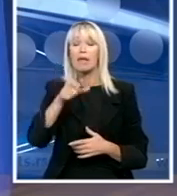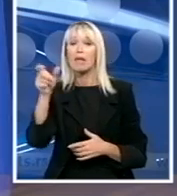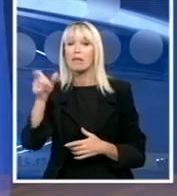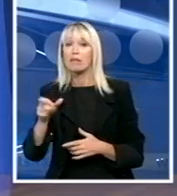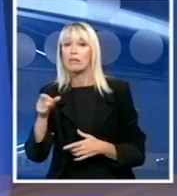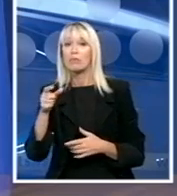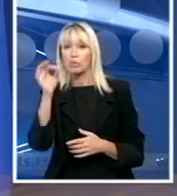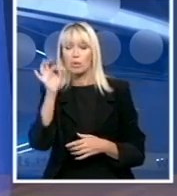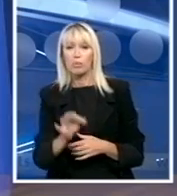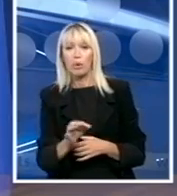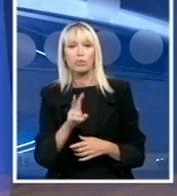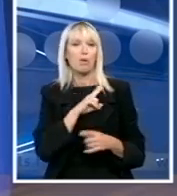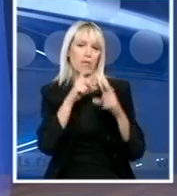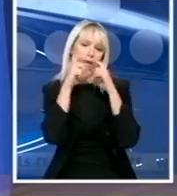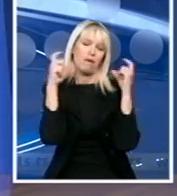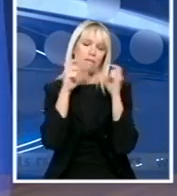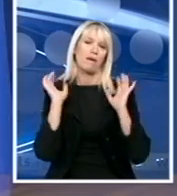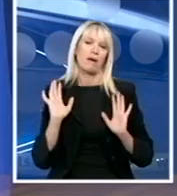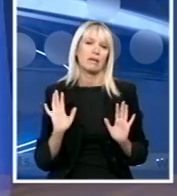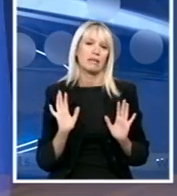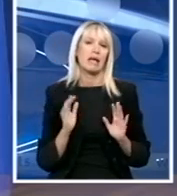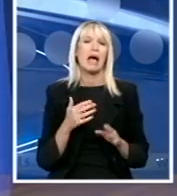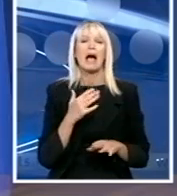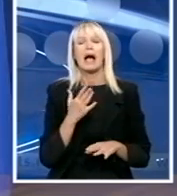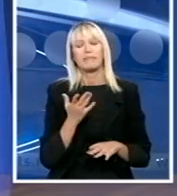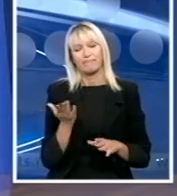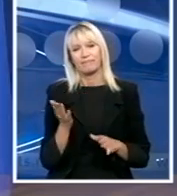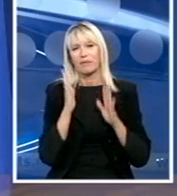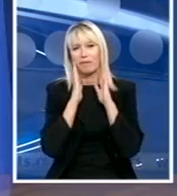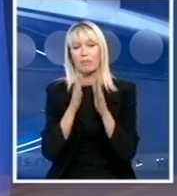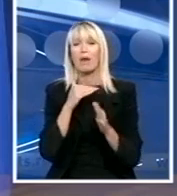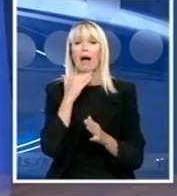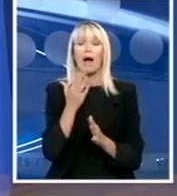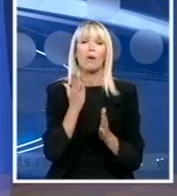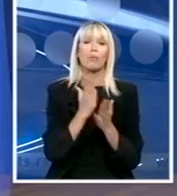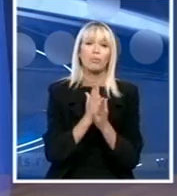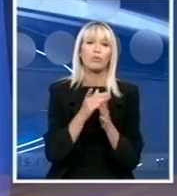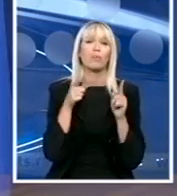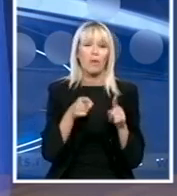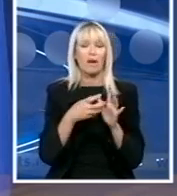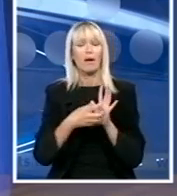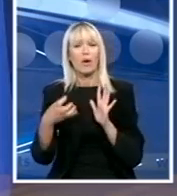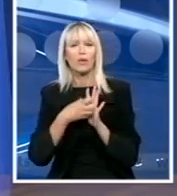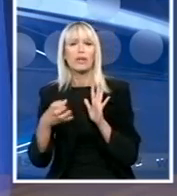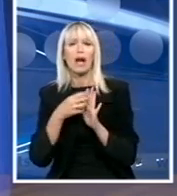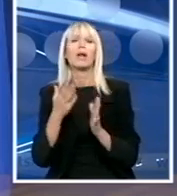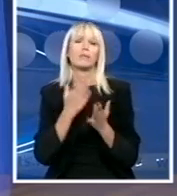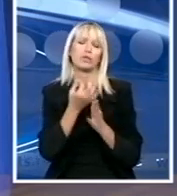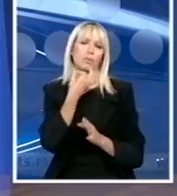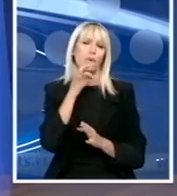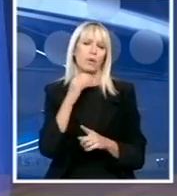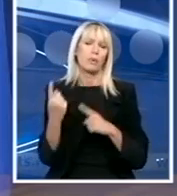pričali o tome da je bolja situacija i tako dalje, taj broj će se povećavati. Nama situacija neće